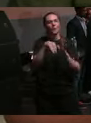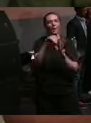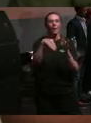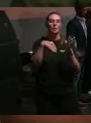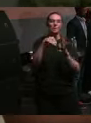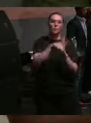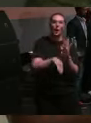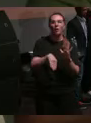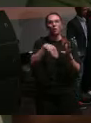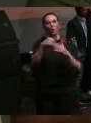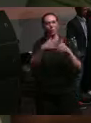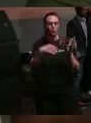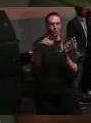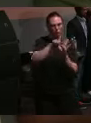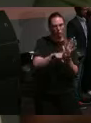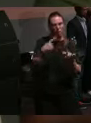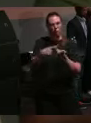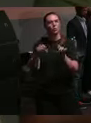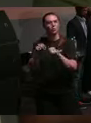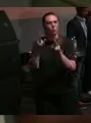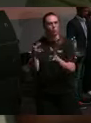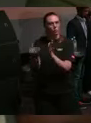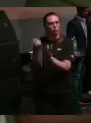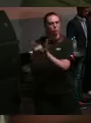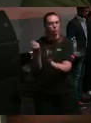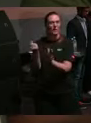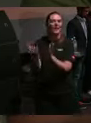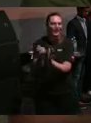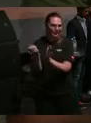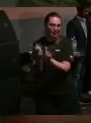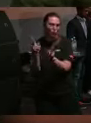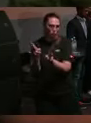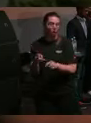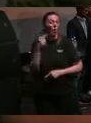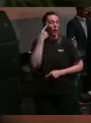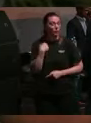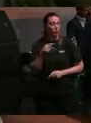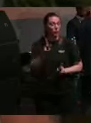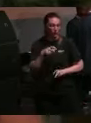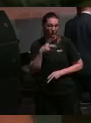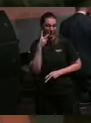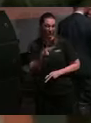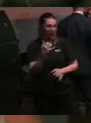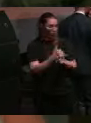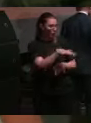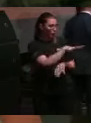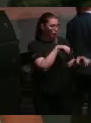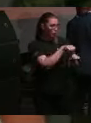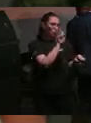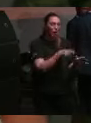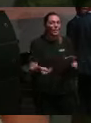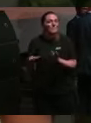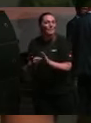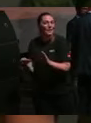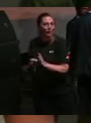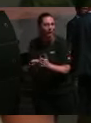mer inntekter fra den tilretteleggingen. Så tror jeg også at når man kunne sett på hvordan fylkeskommunen kan bidra, ikke for